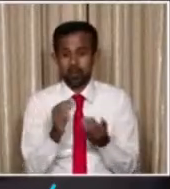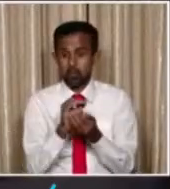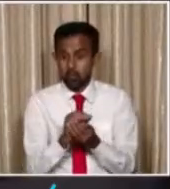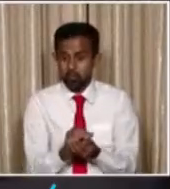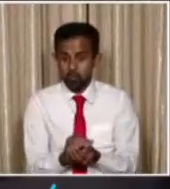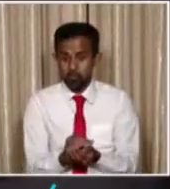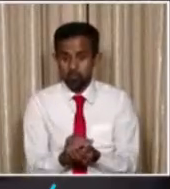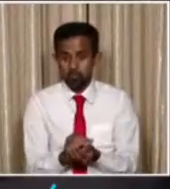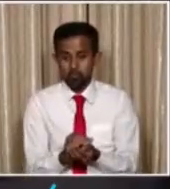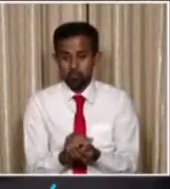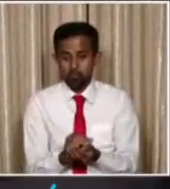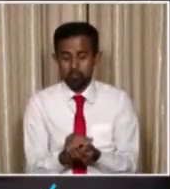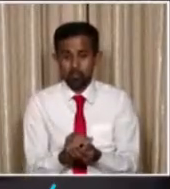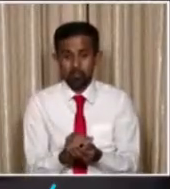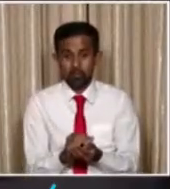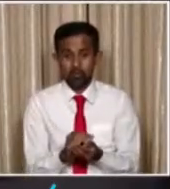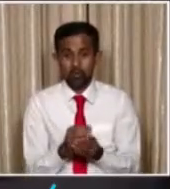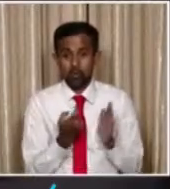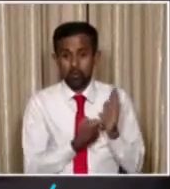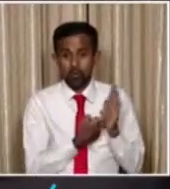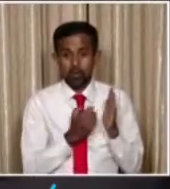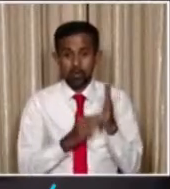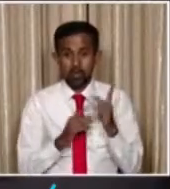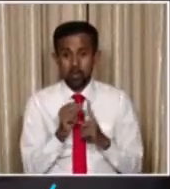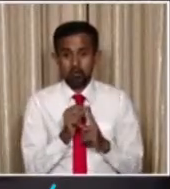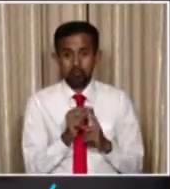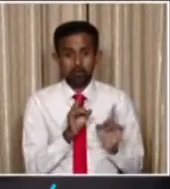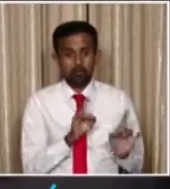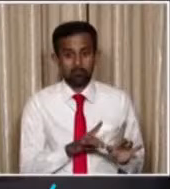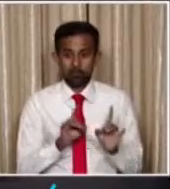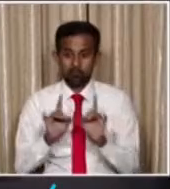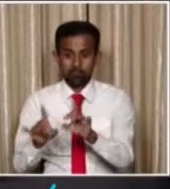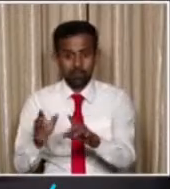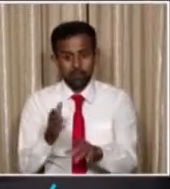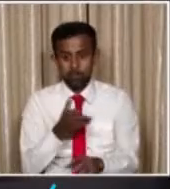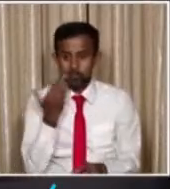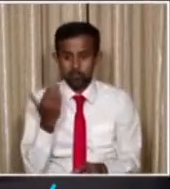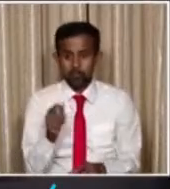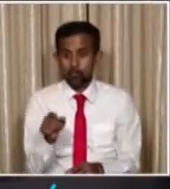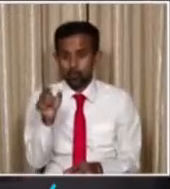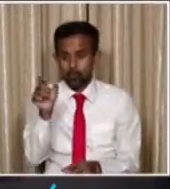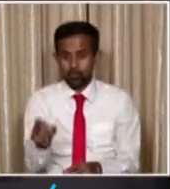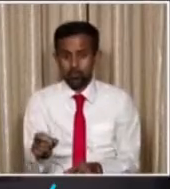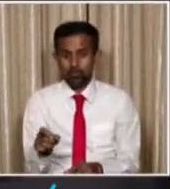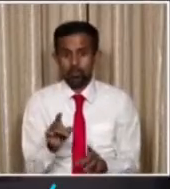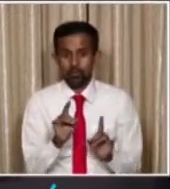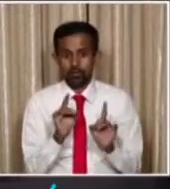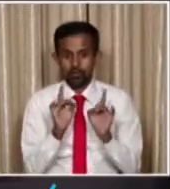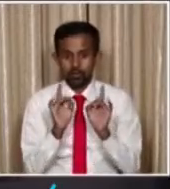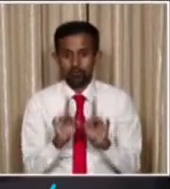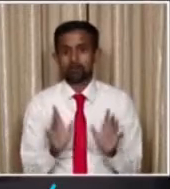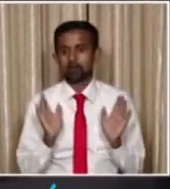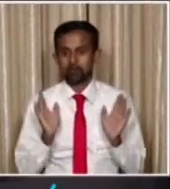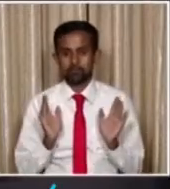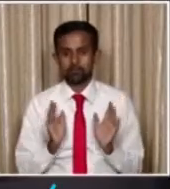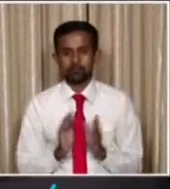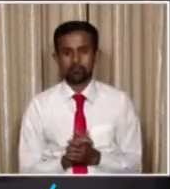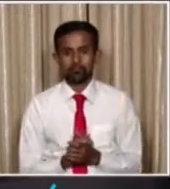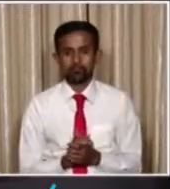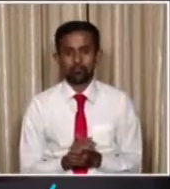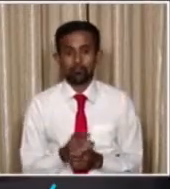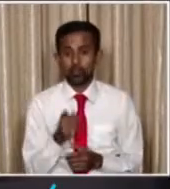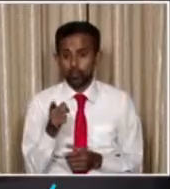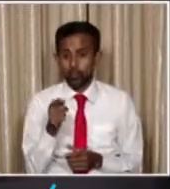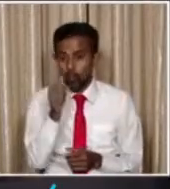මොකද රුෂාන් නැමැතුමාට වෙච්ච දේ වෙන්න පුළුවන්. මොකද හේතුව ඔබතුමාටත් මෙතන තියෙන ඒ වගේම සටනක්.